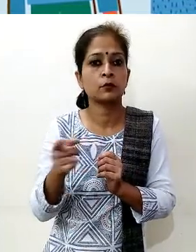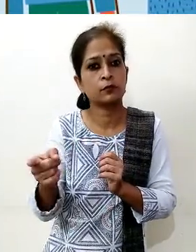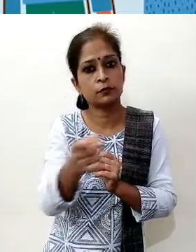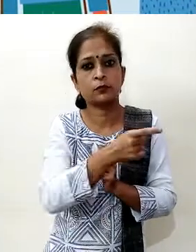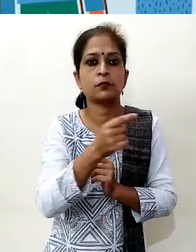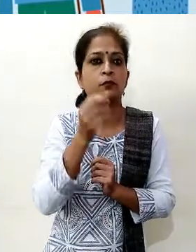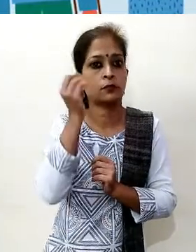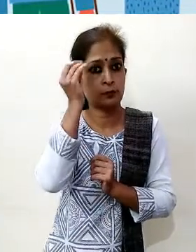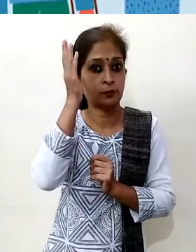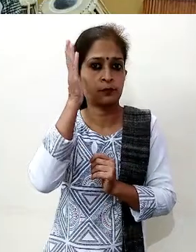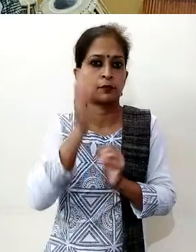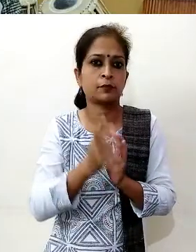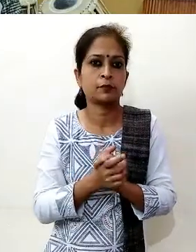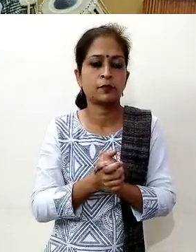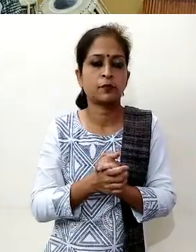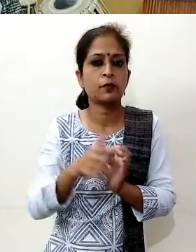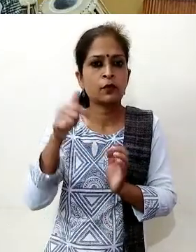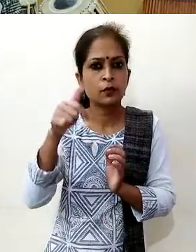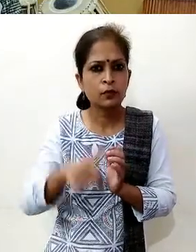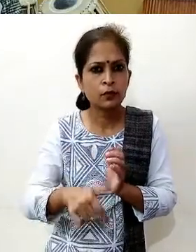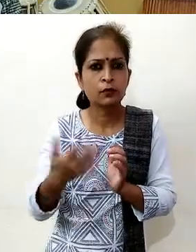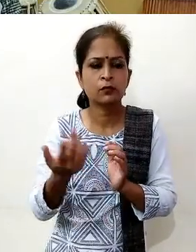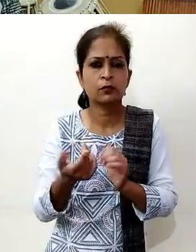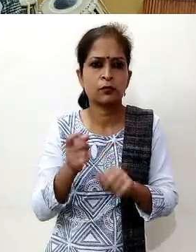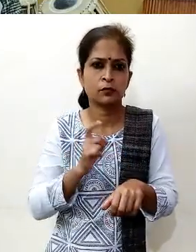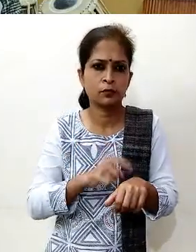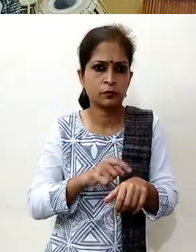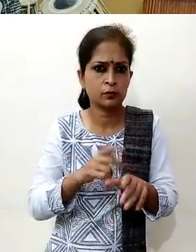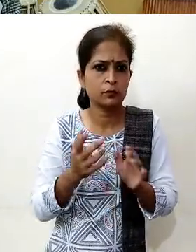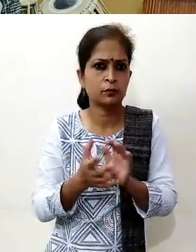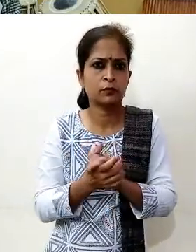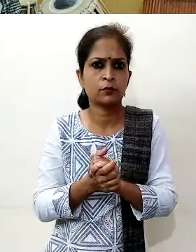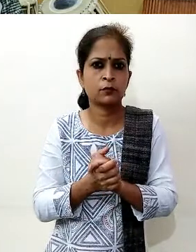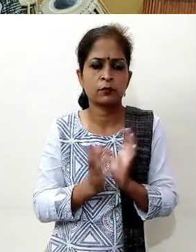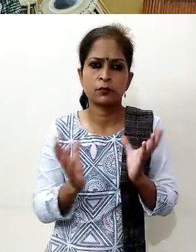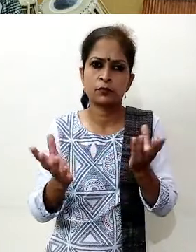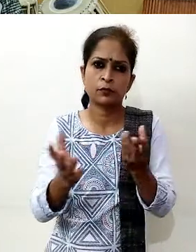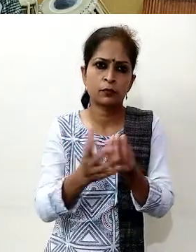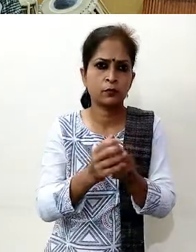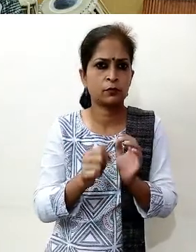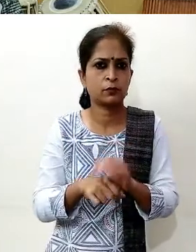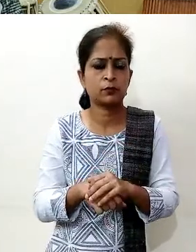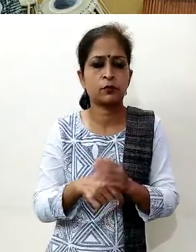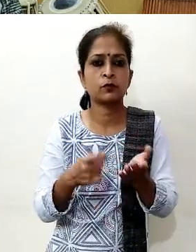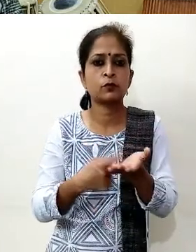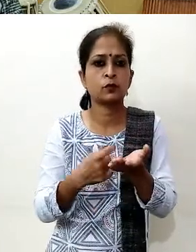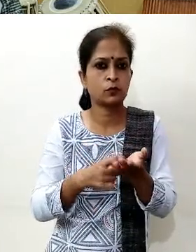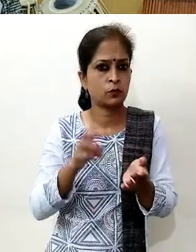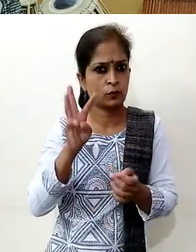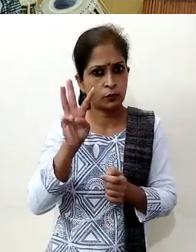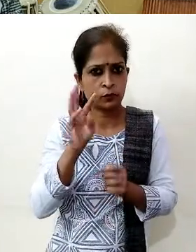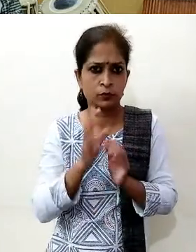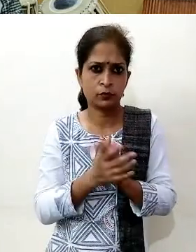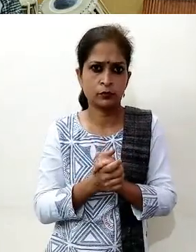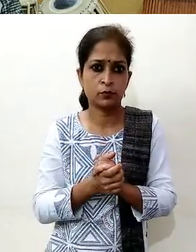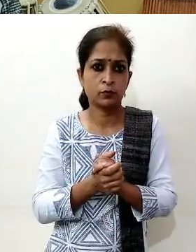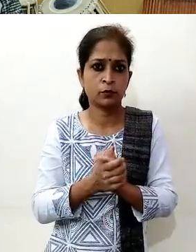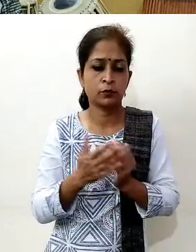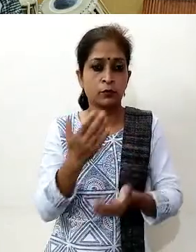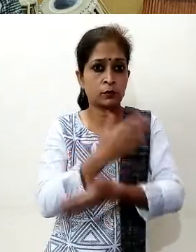में। आज के परिप्रेक्ष्य में हम देखें तो आज हमारे पास 3 मुख्य अधिनियम हैं दिव्यांगजनों के